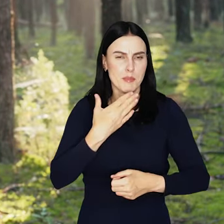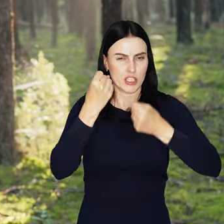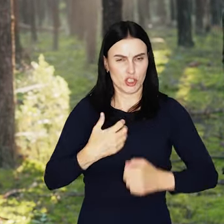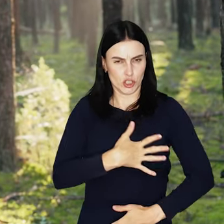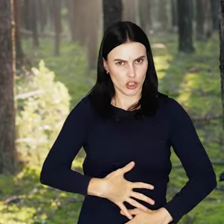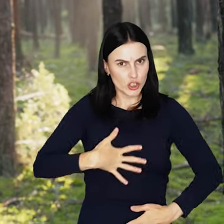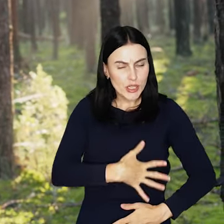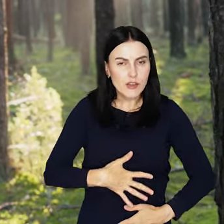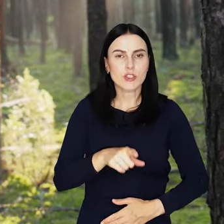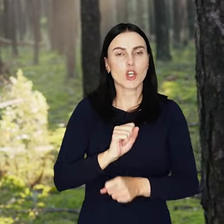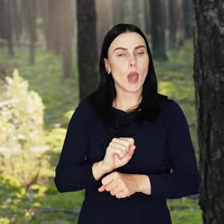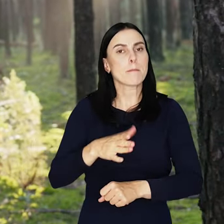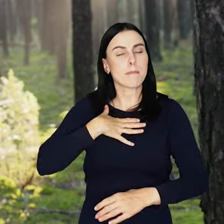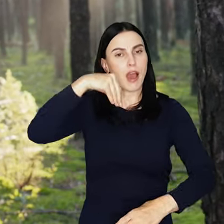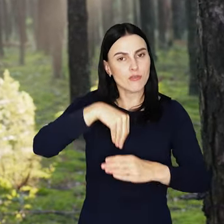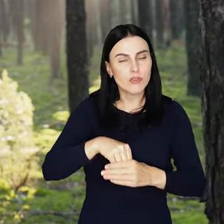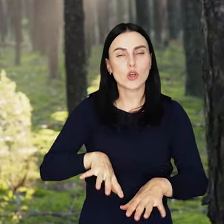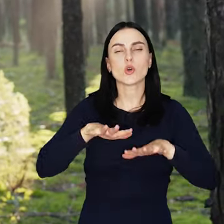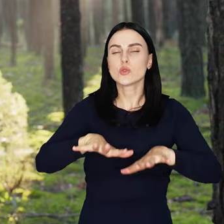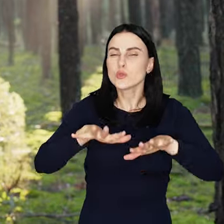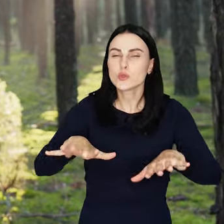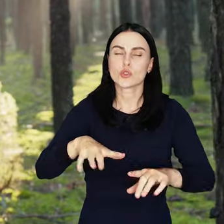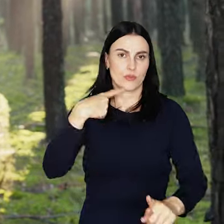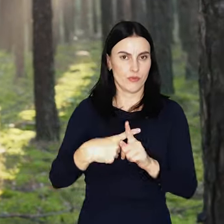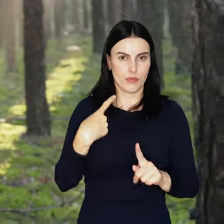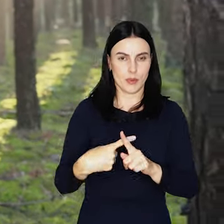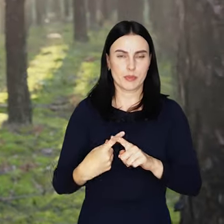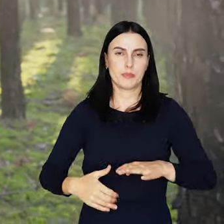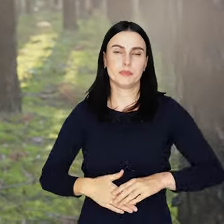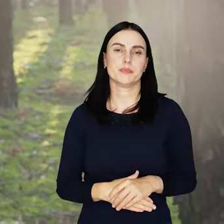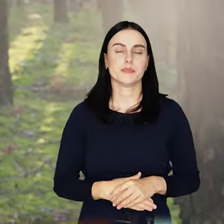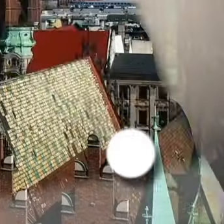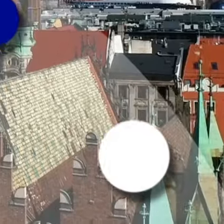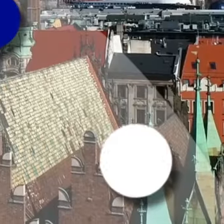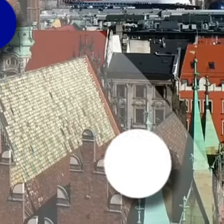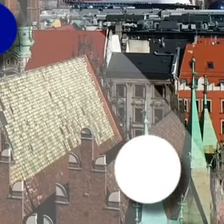są ciężkostrawne, za to kryją w sobie bogactwo witamin i minerałów.